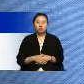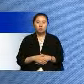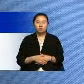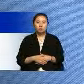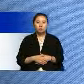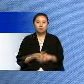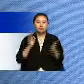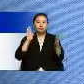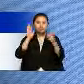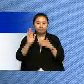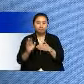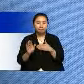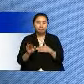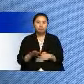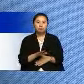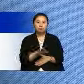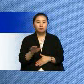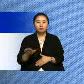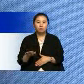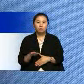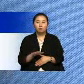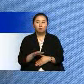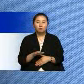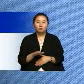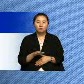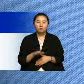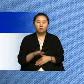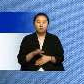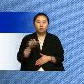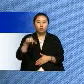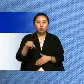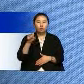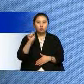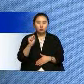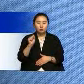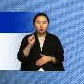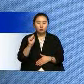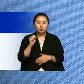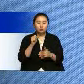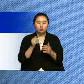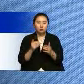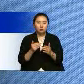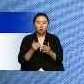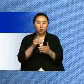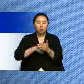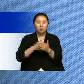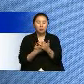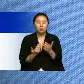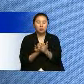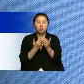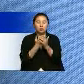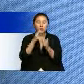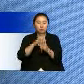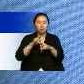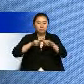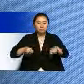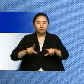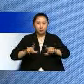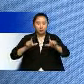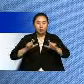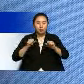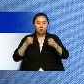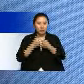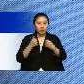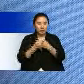드리고요. 앞으로도 저희 GS 석탄 발전소가 폐쇄되는 그날까지 싸울 테니까